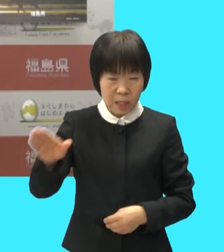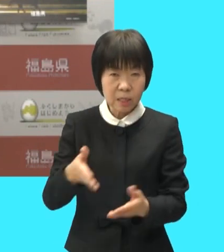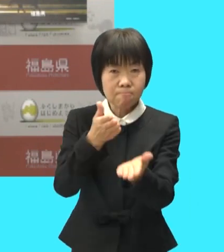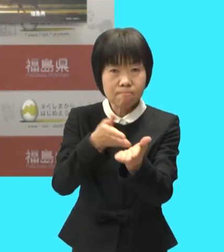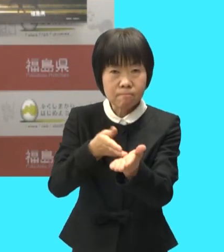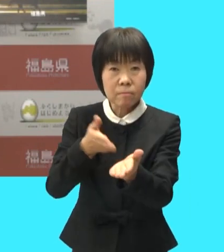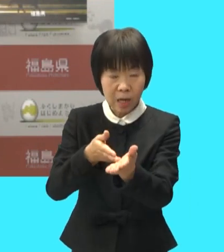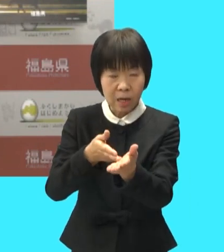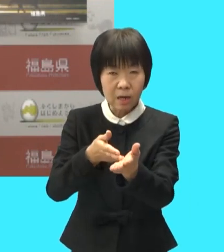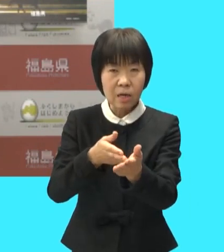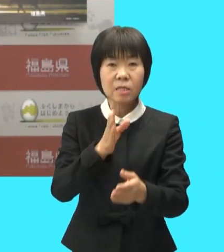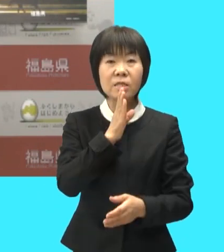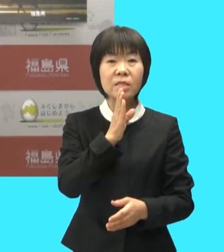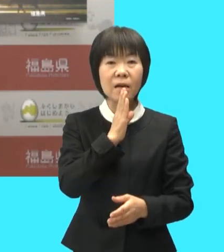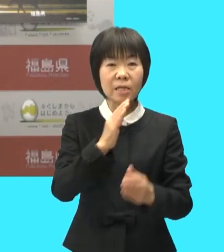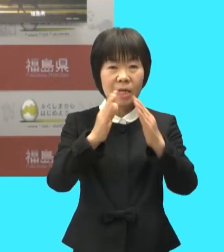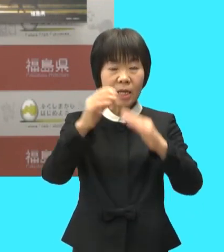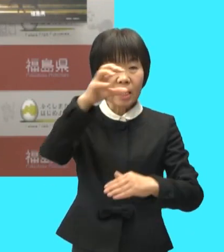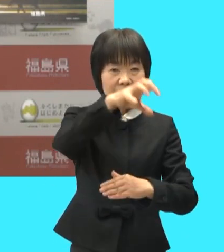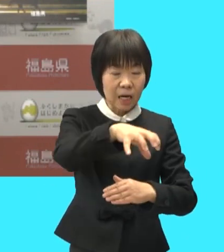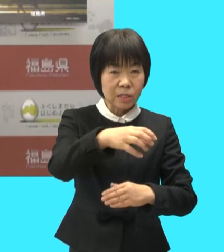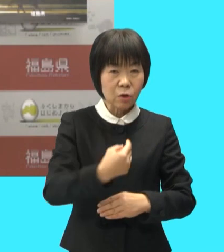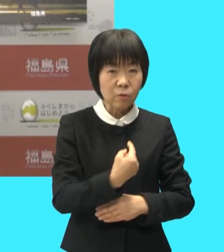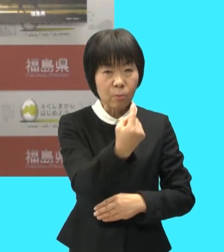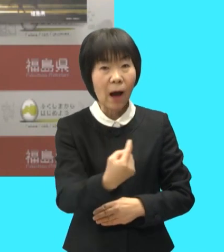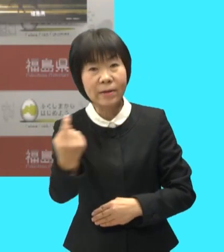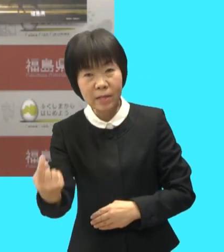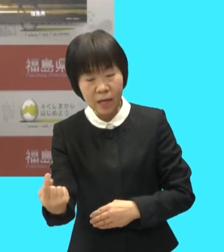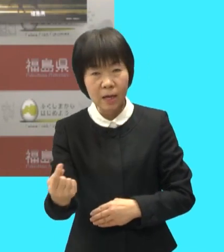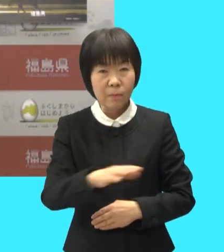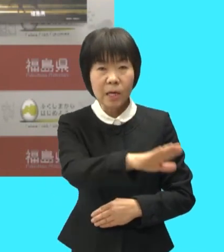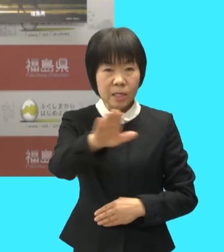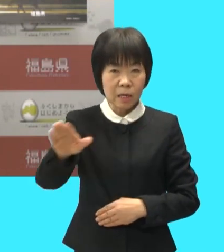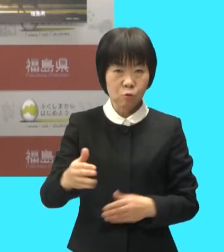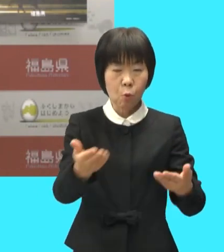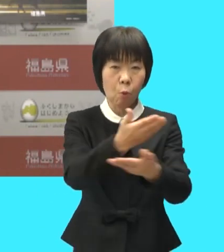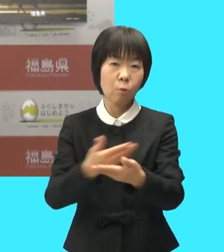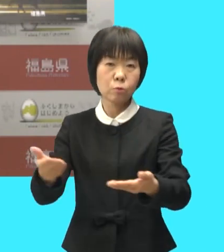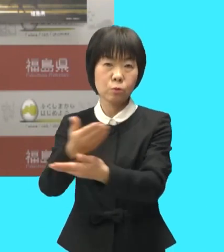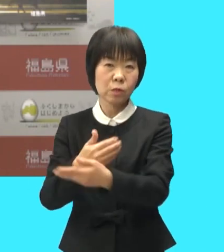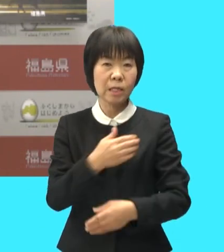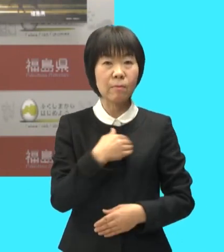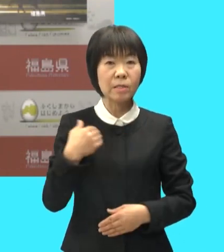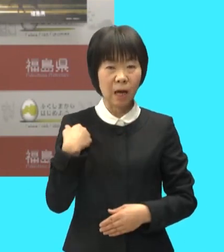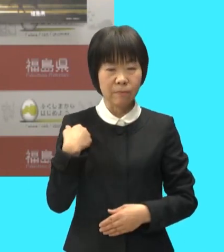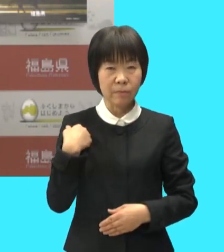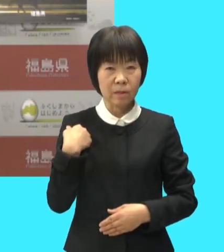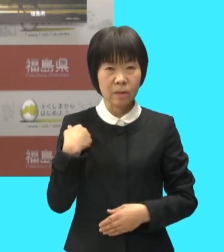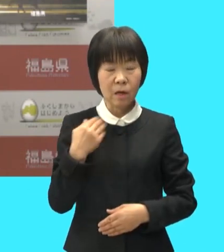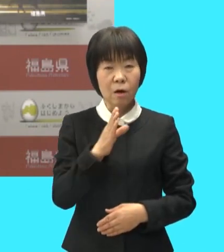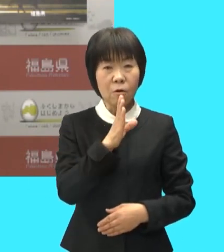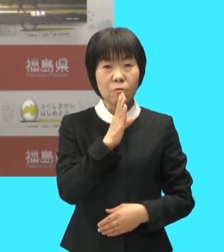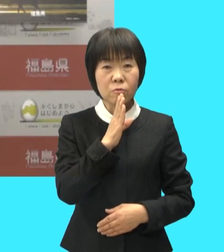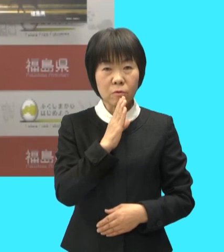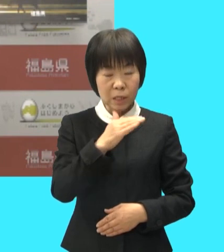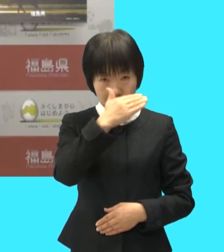また実際に会場の中に入っていって若者たちと交流することができました。本当に素晴らし